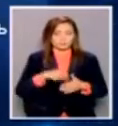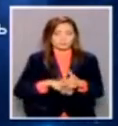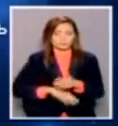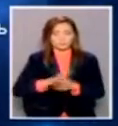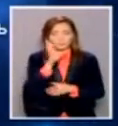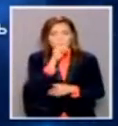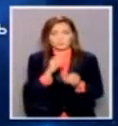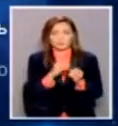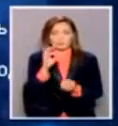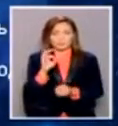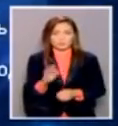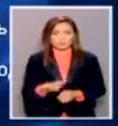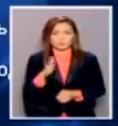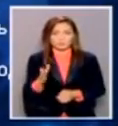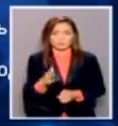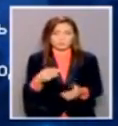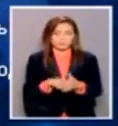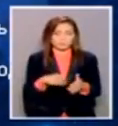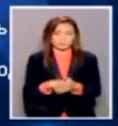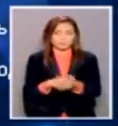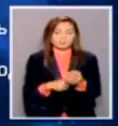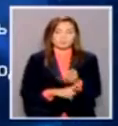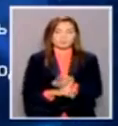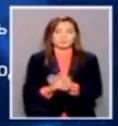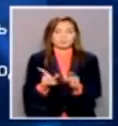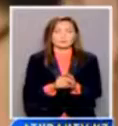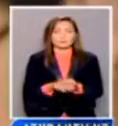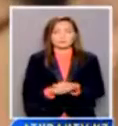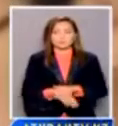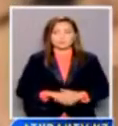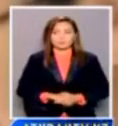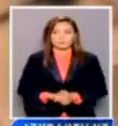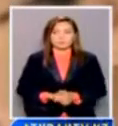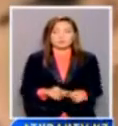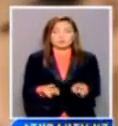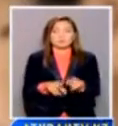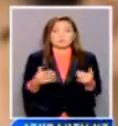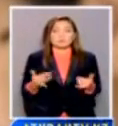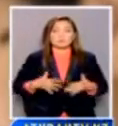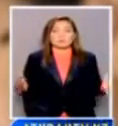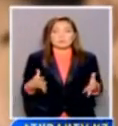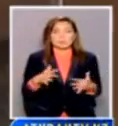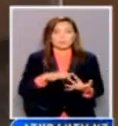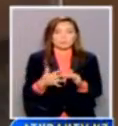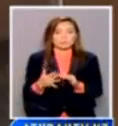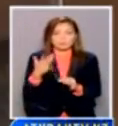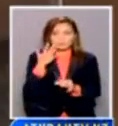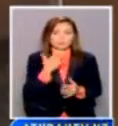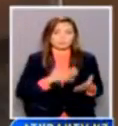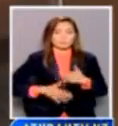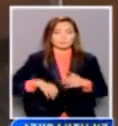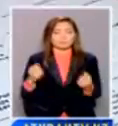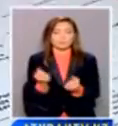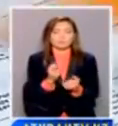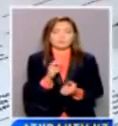вкладчика в размере 10% от накоплений ранее выхода на пенсию. Несмотря на то, что большую часть населения обрадовала